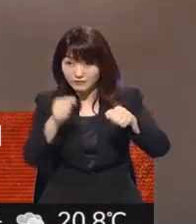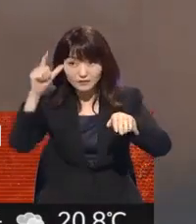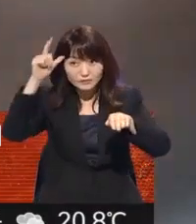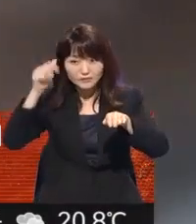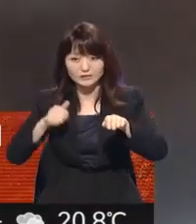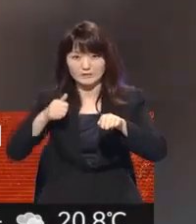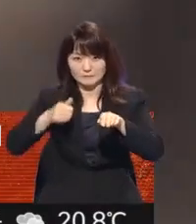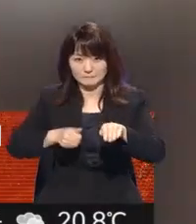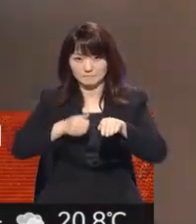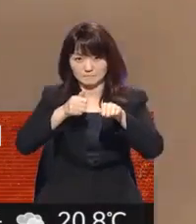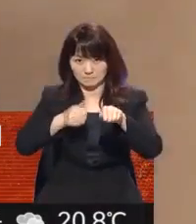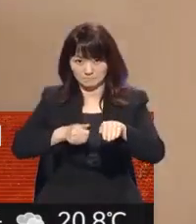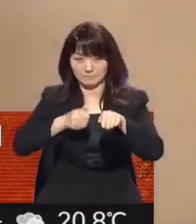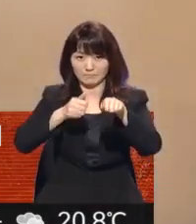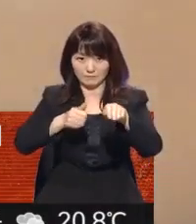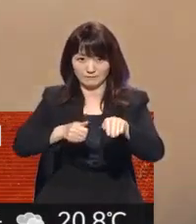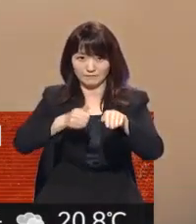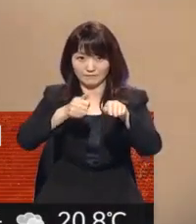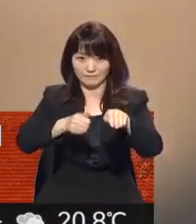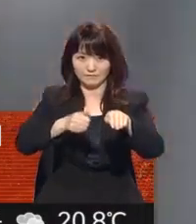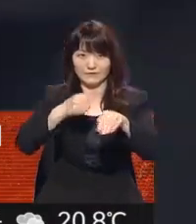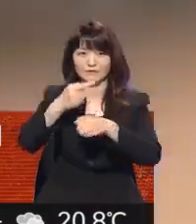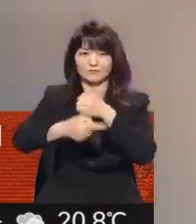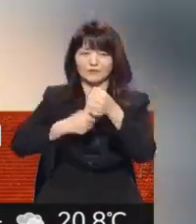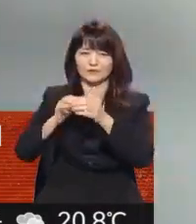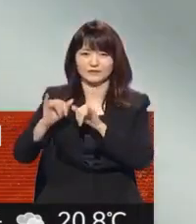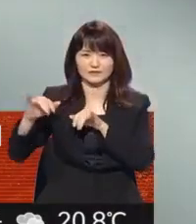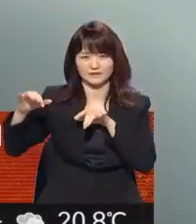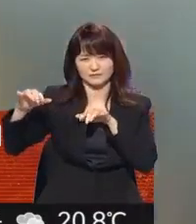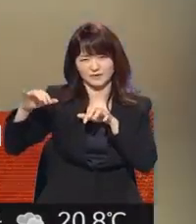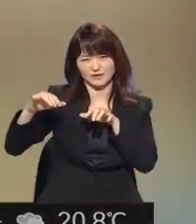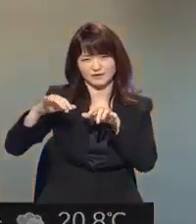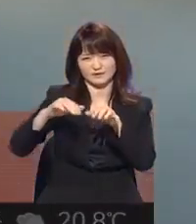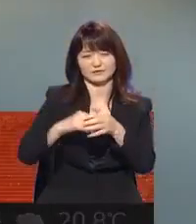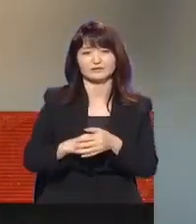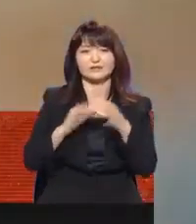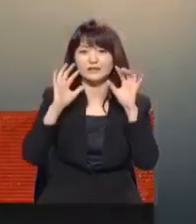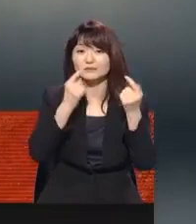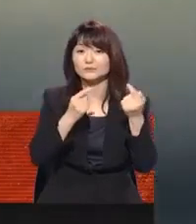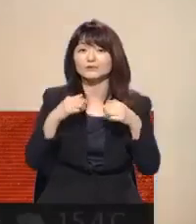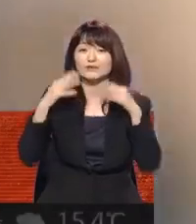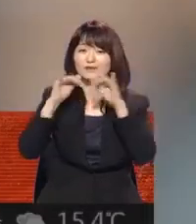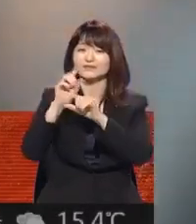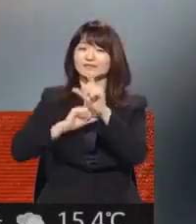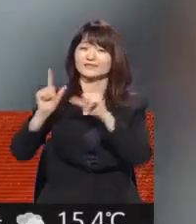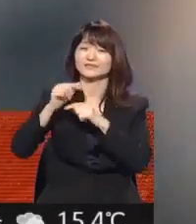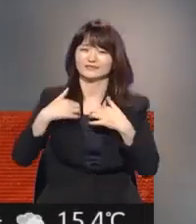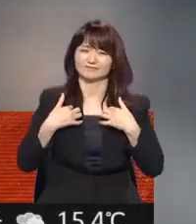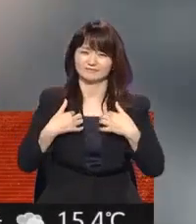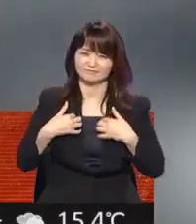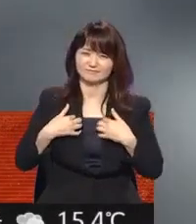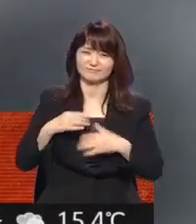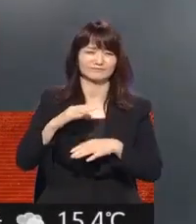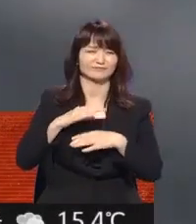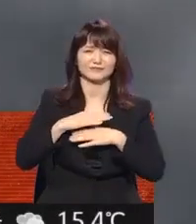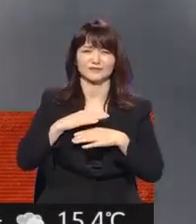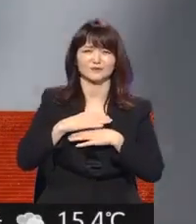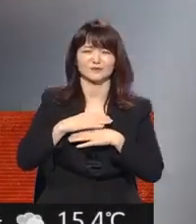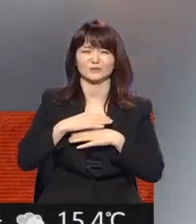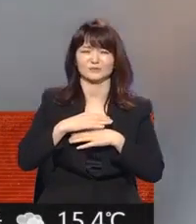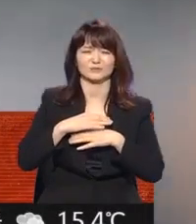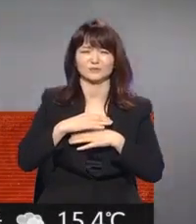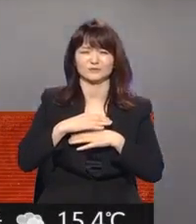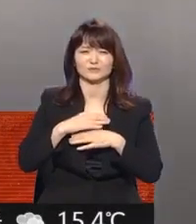차를 따라서 달려오기도 합니다. 이곳은 매년 많은 사람들이 찾는데 아이들보다 어른들이 훨씬 더 재밌어하고 더 겁도 먹는